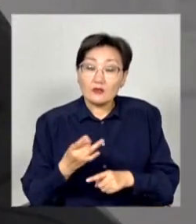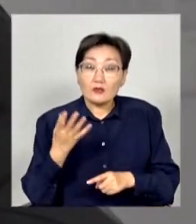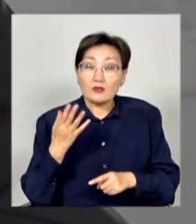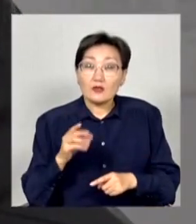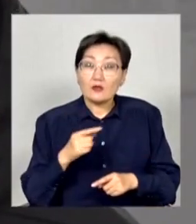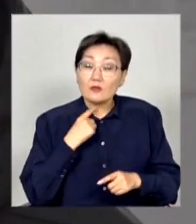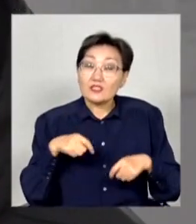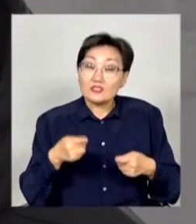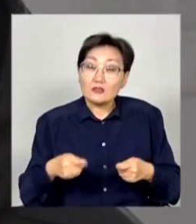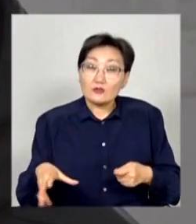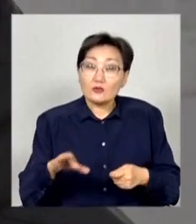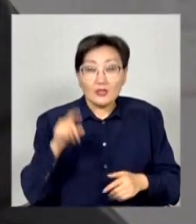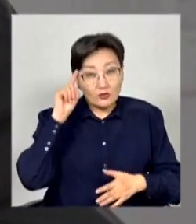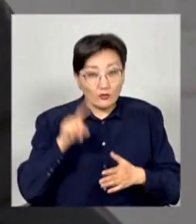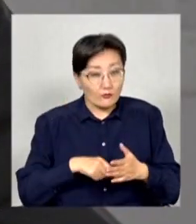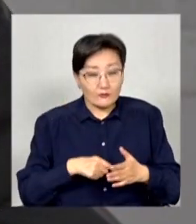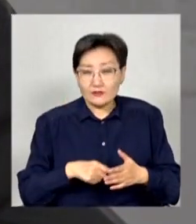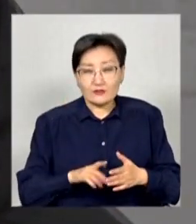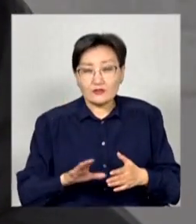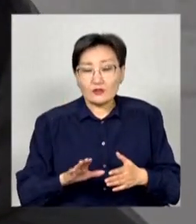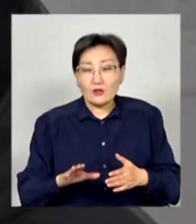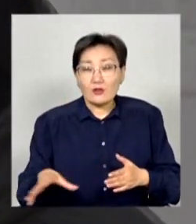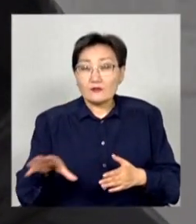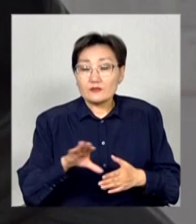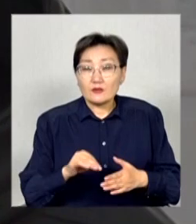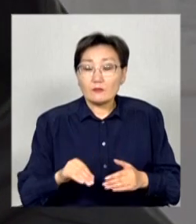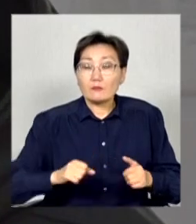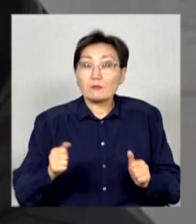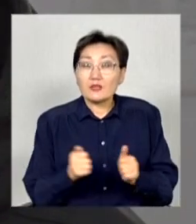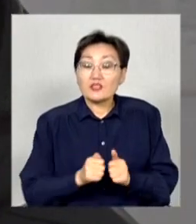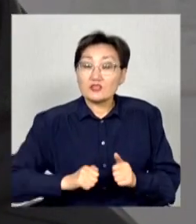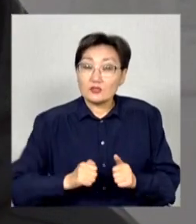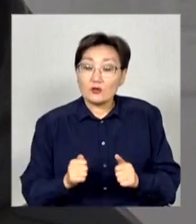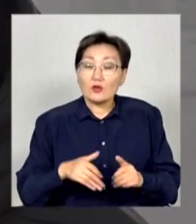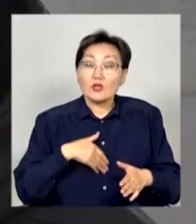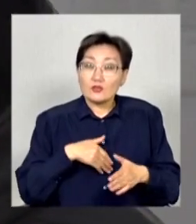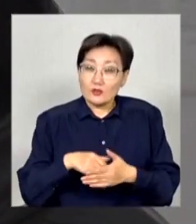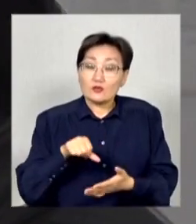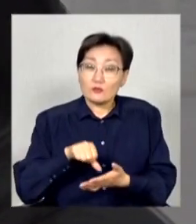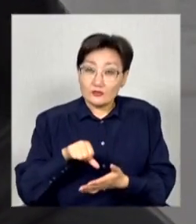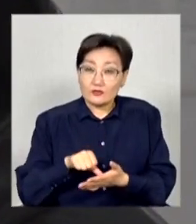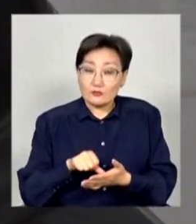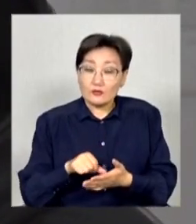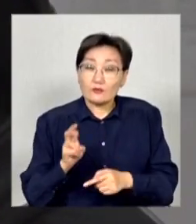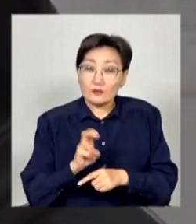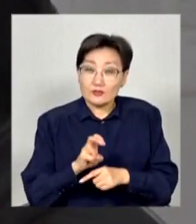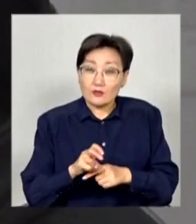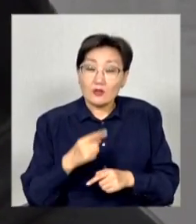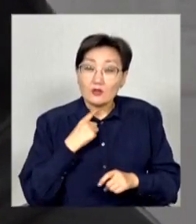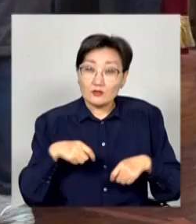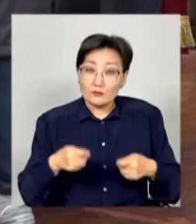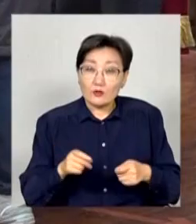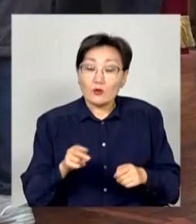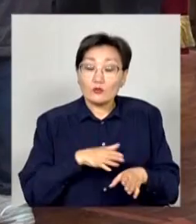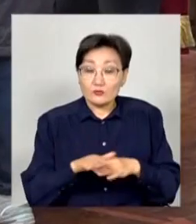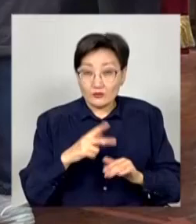Я не уверен насчет всех, но близкие мне друзья, конечно, также принимают активное участие и голосуют, ну, тем, кому исполнилось уже